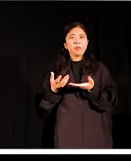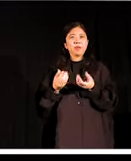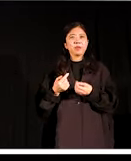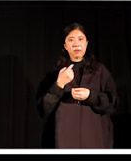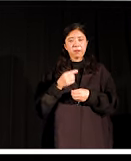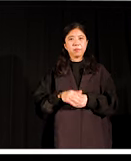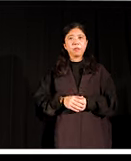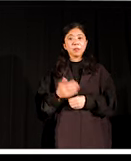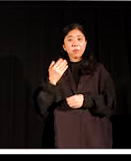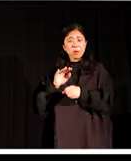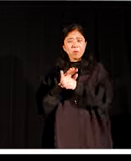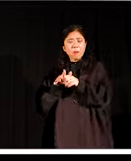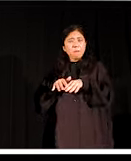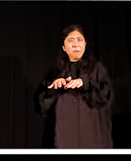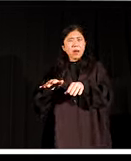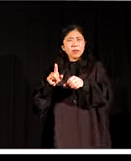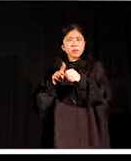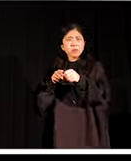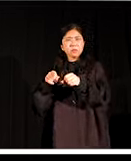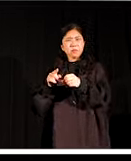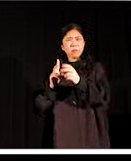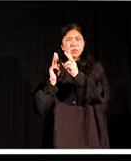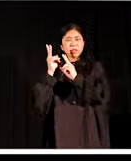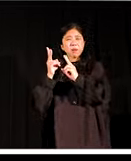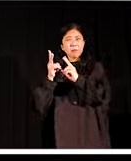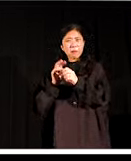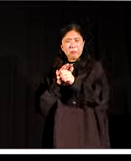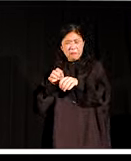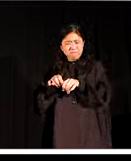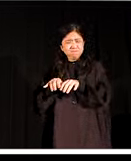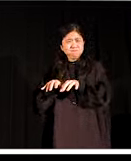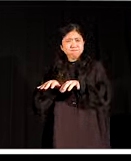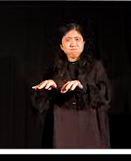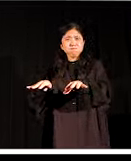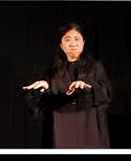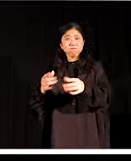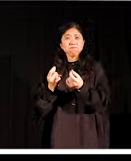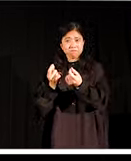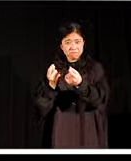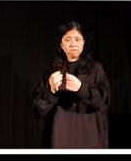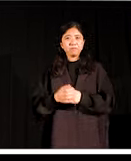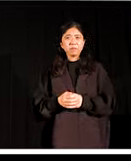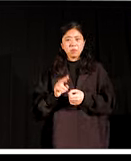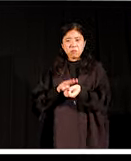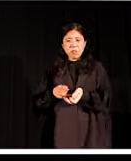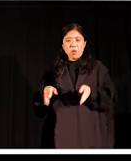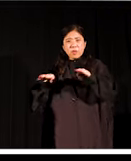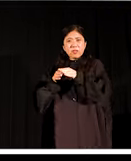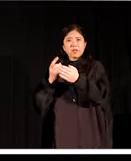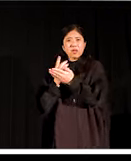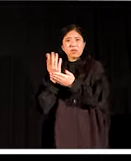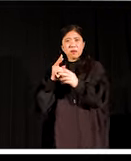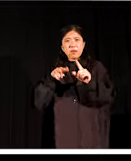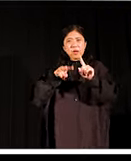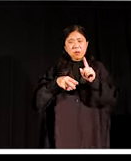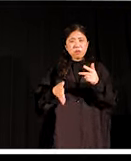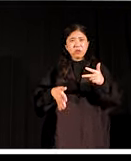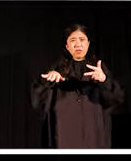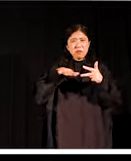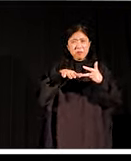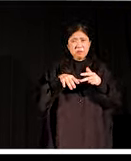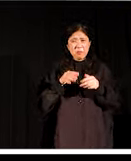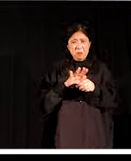コロナの感染の時に特に沖縄県すごくあの感染者数が増えてあの病院だけじゃなくて介護施設とかも非常に大変な